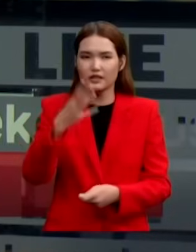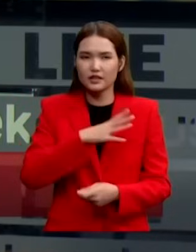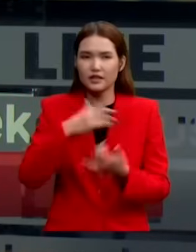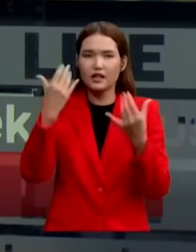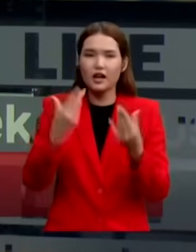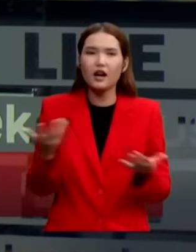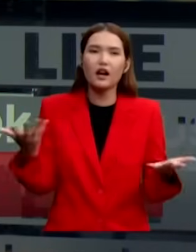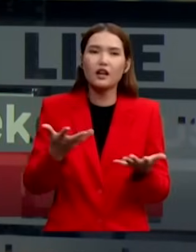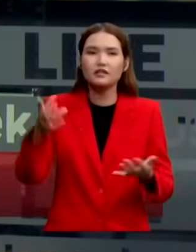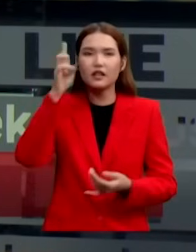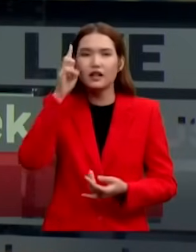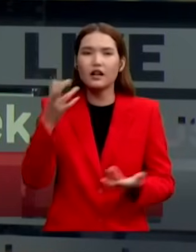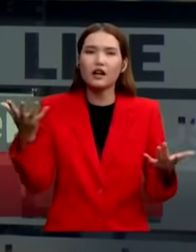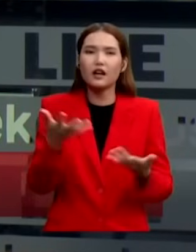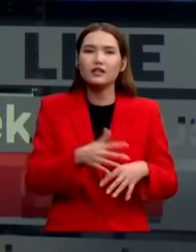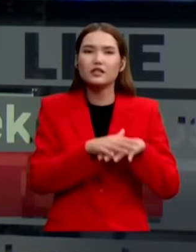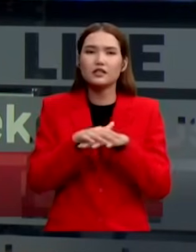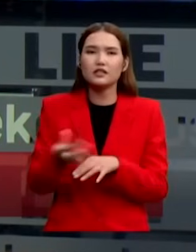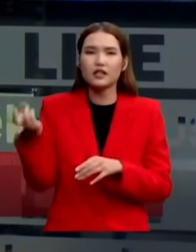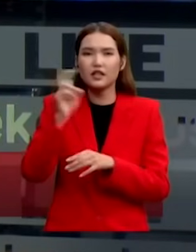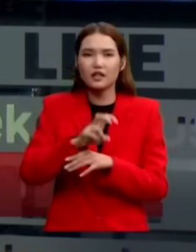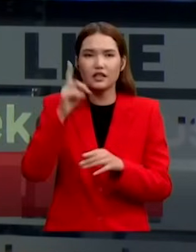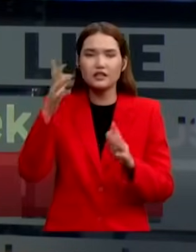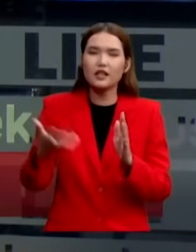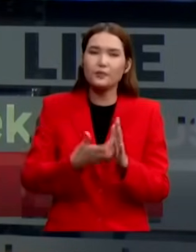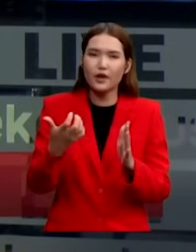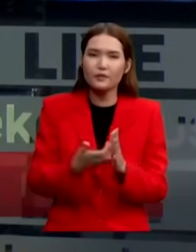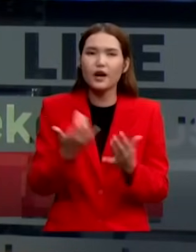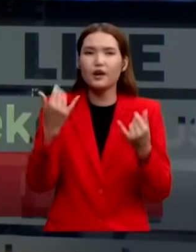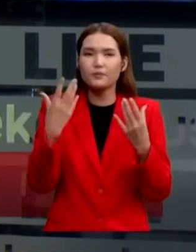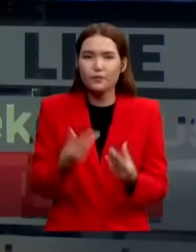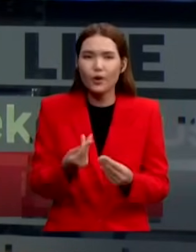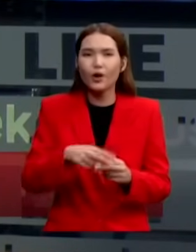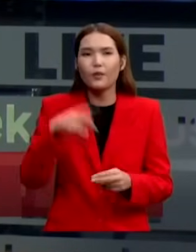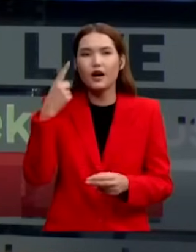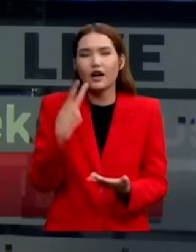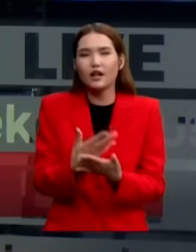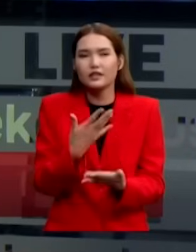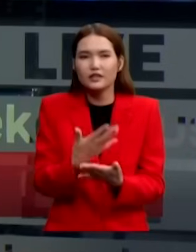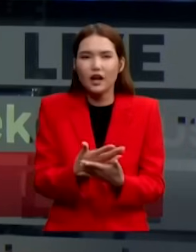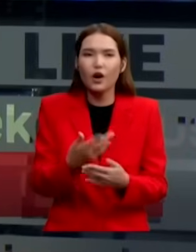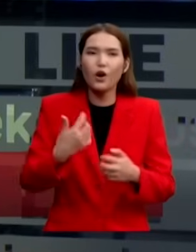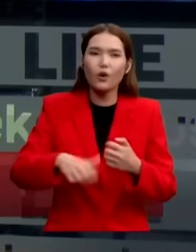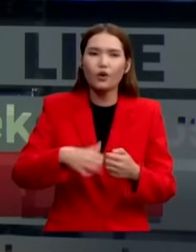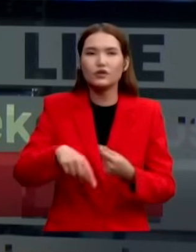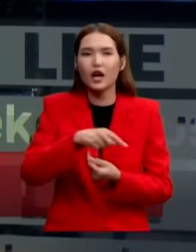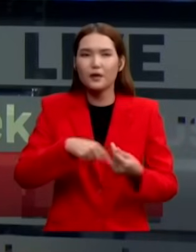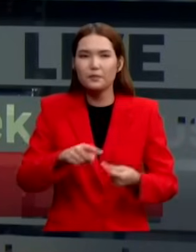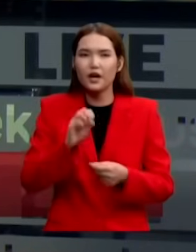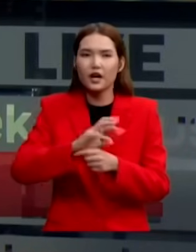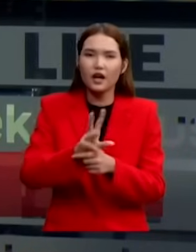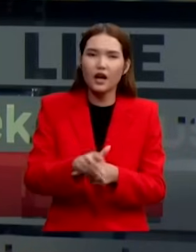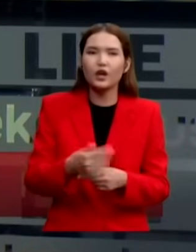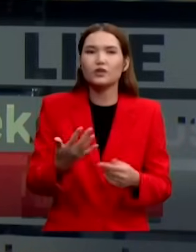қай мемлекеттерден қандай банктердің келетіні белгісіз, десе де сарапшылар бұл шағын және орта бизнесті қаржыландыруға